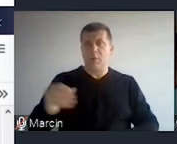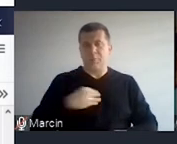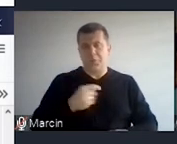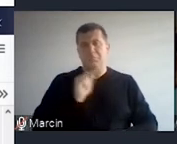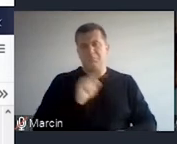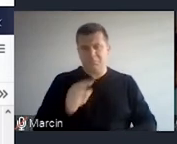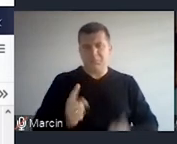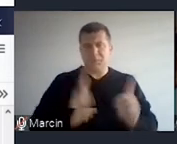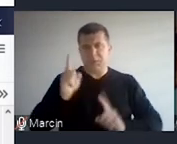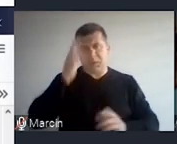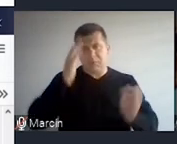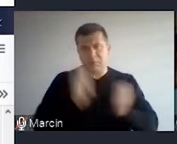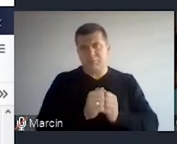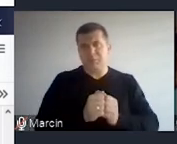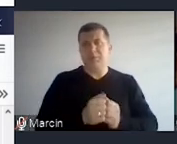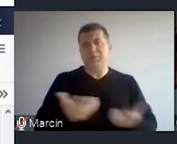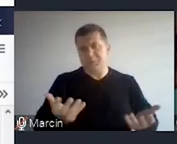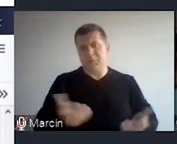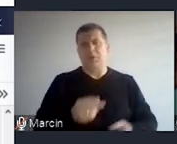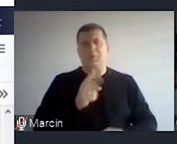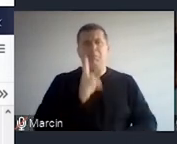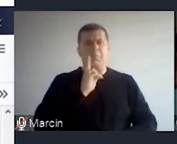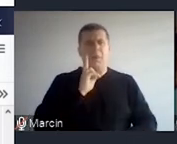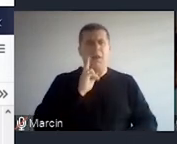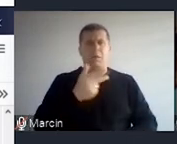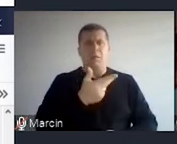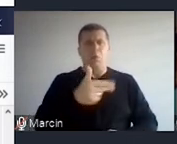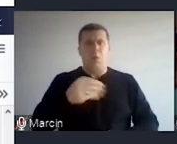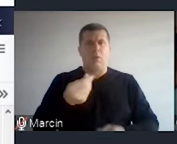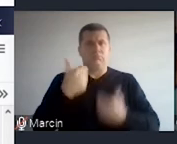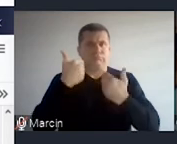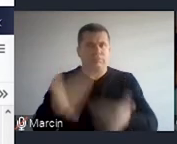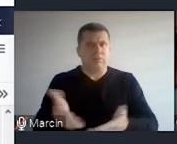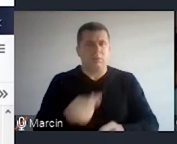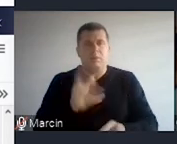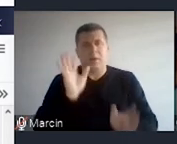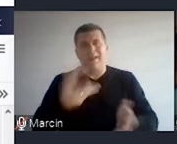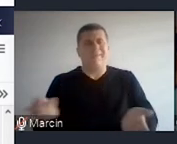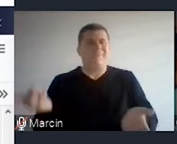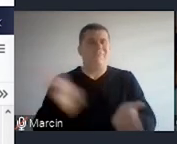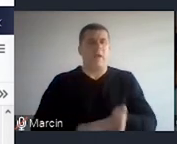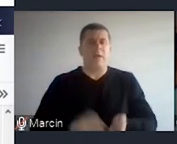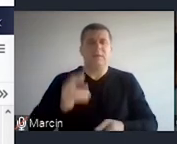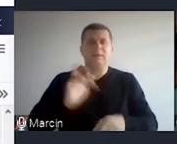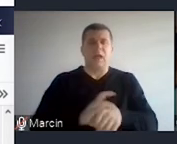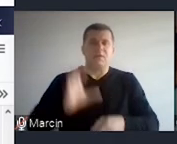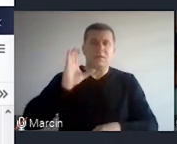się takie pomysły, że no skoro już matka Unia płaci, to zapłacimy ci dwa razy więcej niż normalnie.